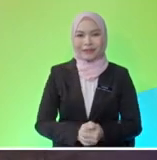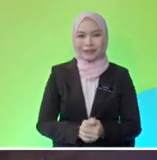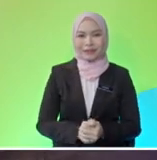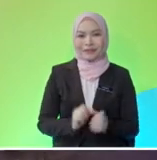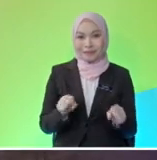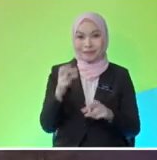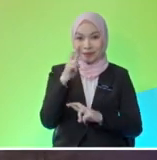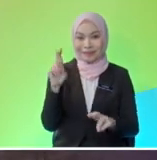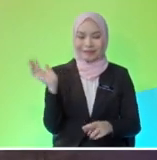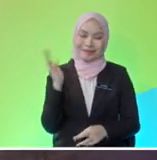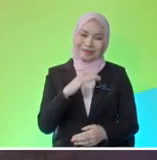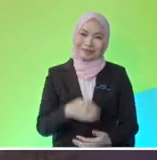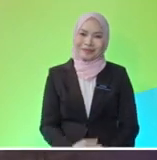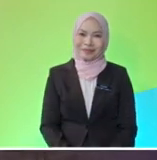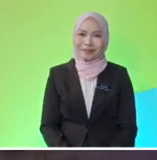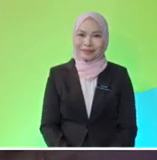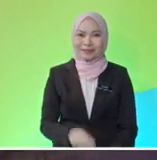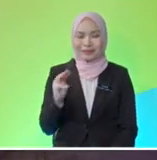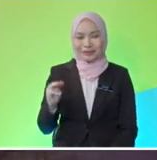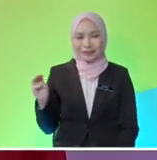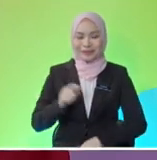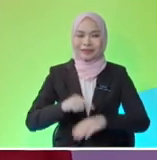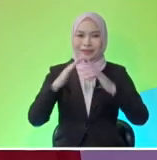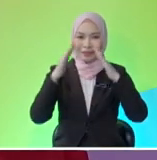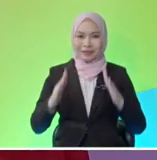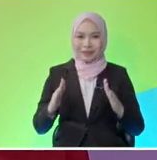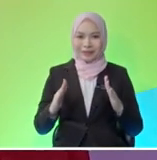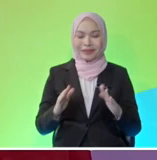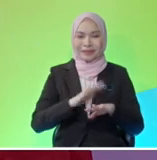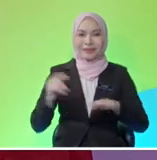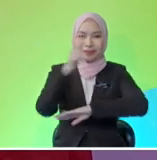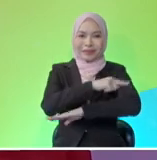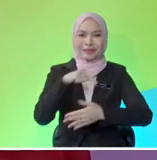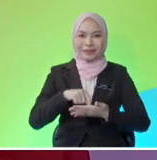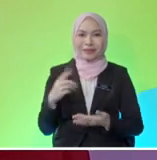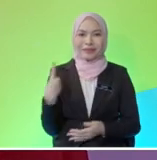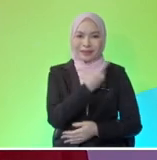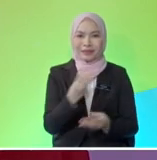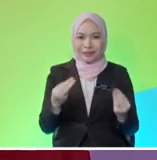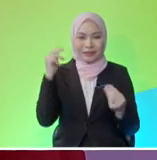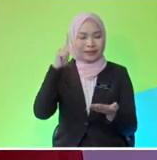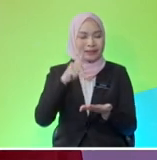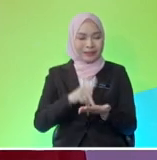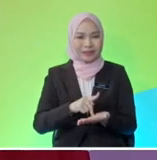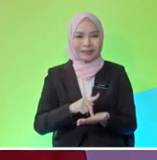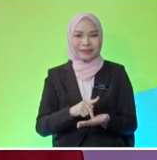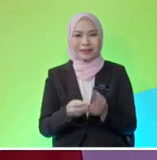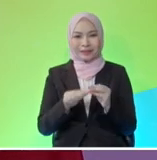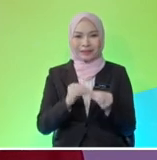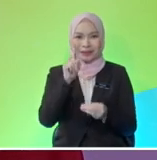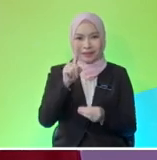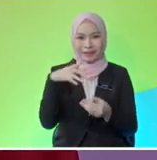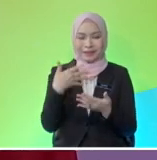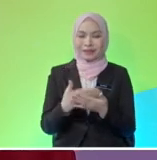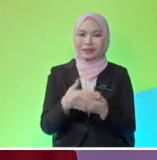kasih Aiman. Murid-murid di rumah, pada hari ini kita nak kenal dululah macam mana bentuk angka 1 hingga 20 dan juga kita nak